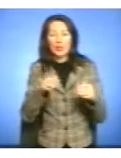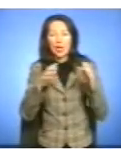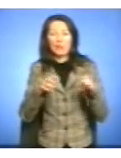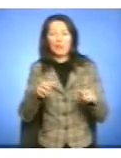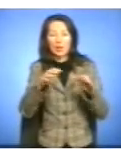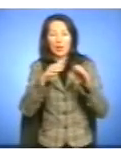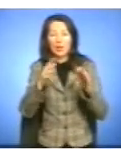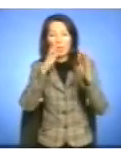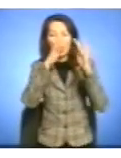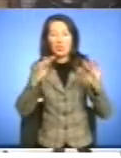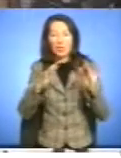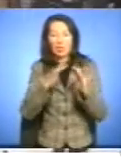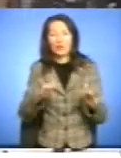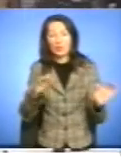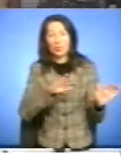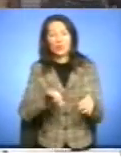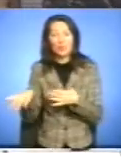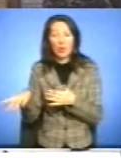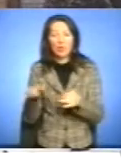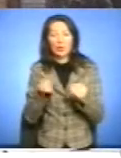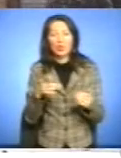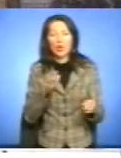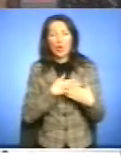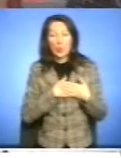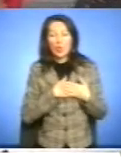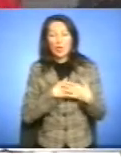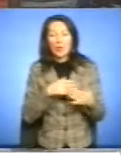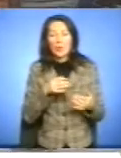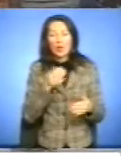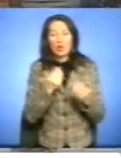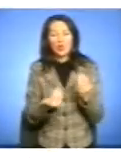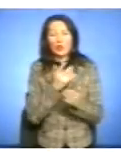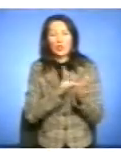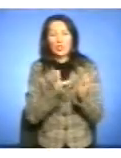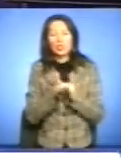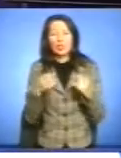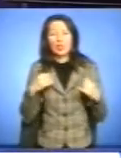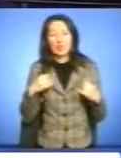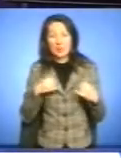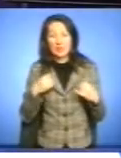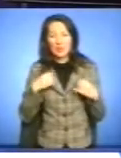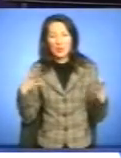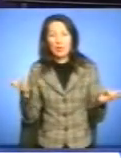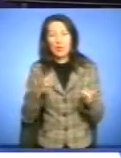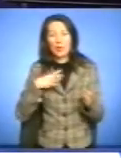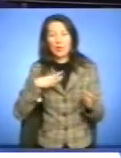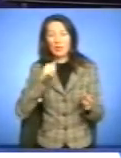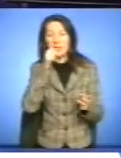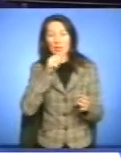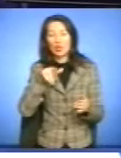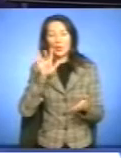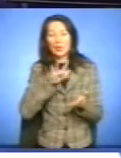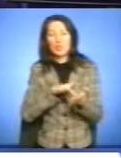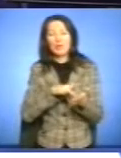Тож любителям новорічних та різдвяних свят доведеться чекати рік, щоб у центрі міста знову можна було помилуватися